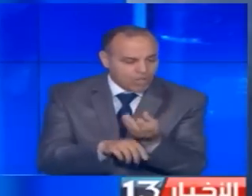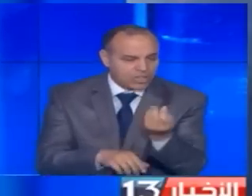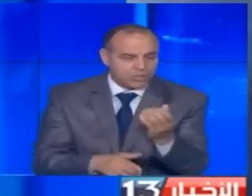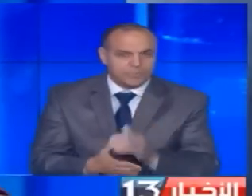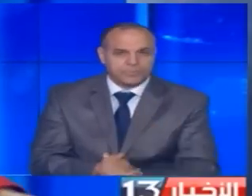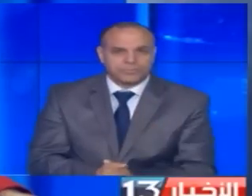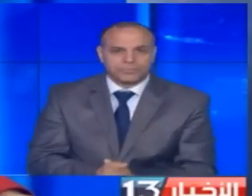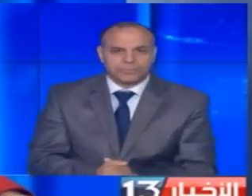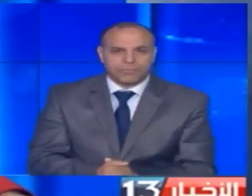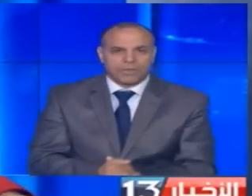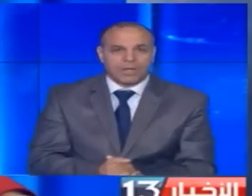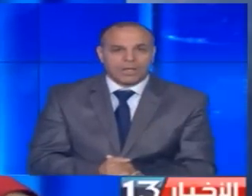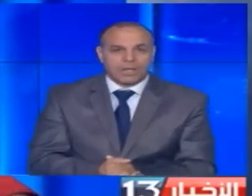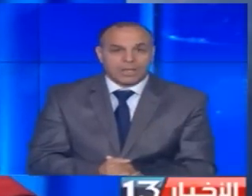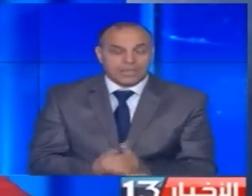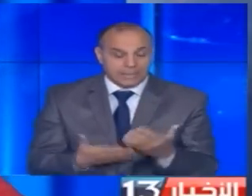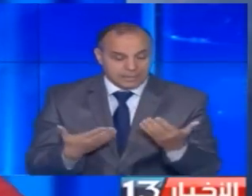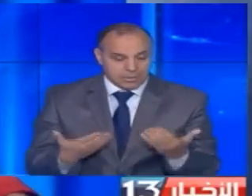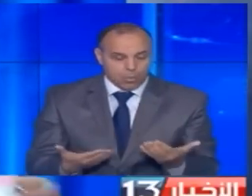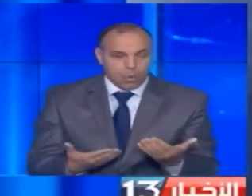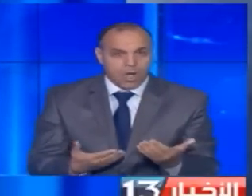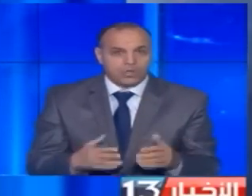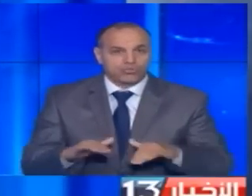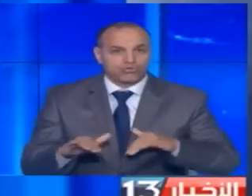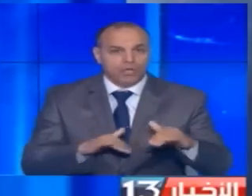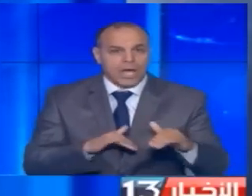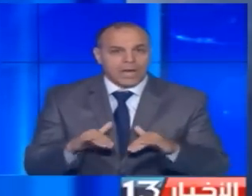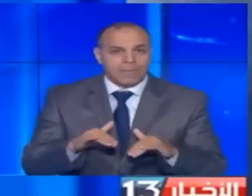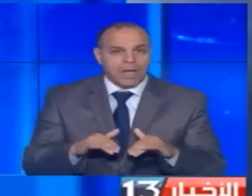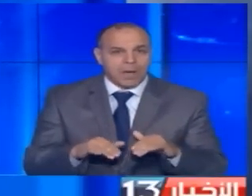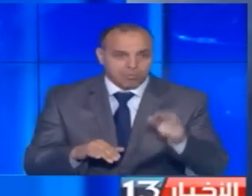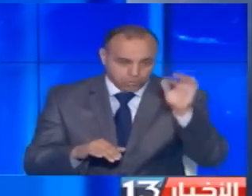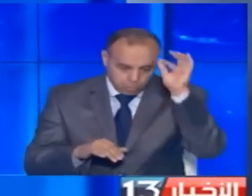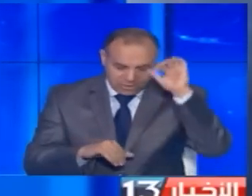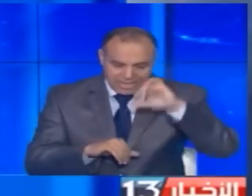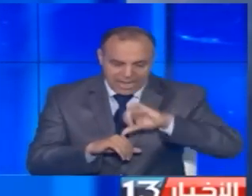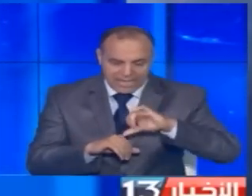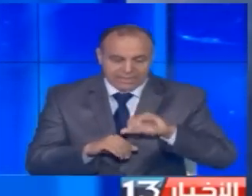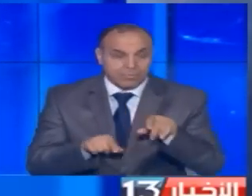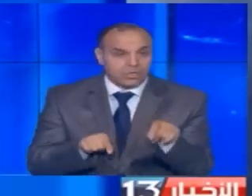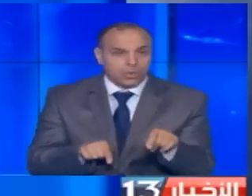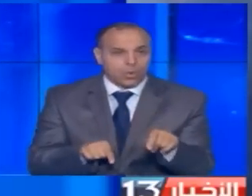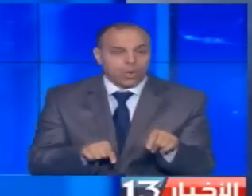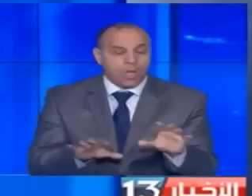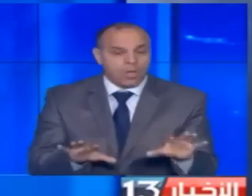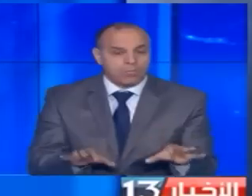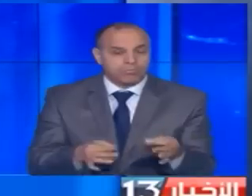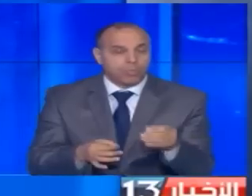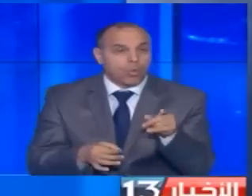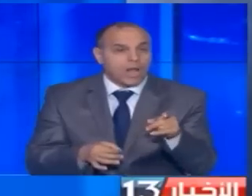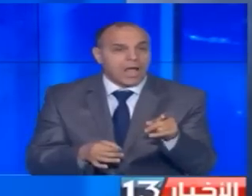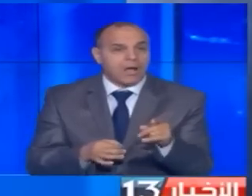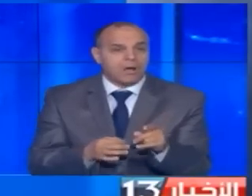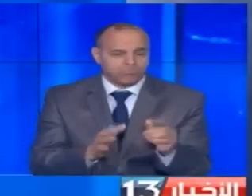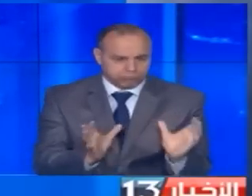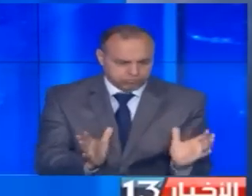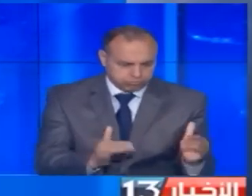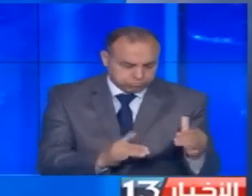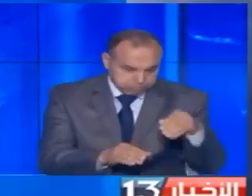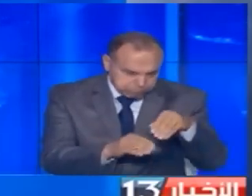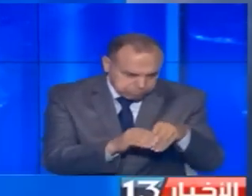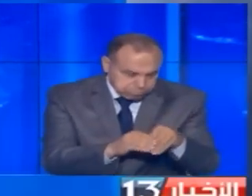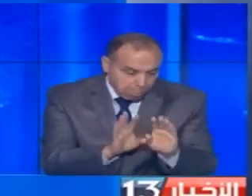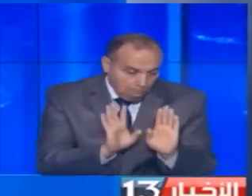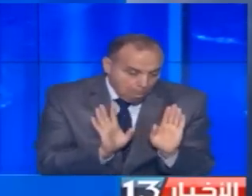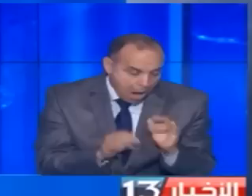المعطيات، وننتقل إلى شارع الحبيب بورقيبة، حيث تم العثور اليوم على جسم مشبوه